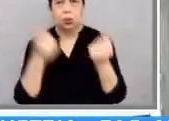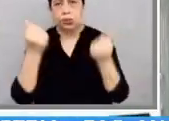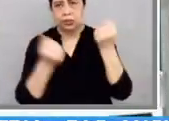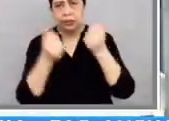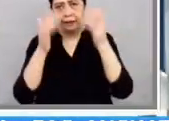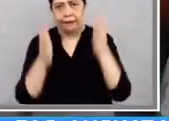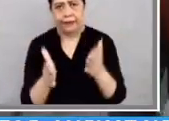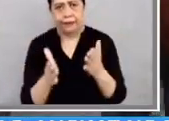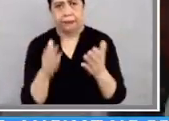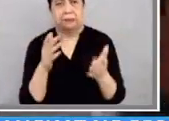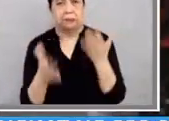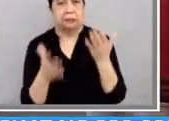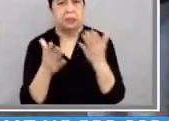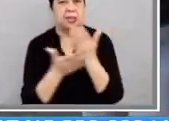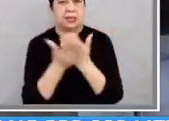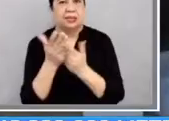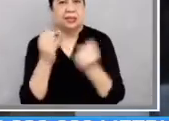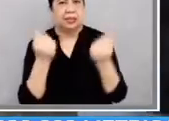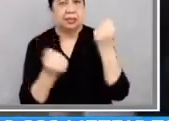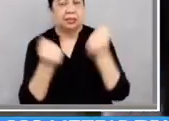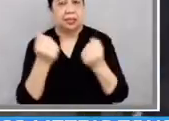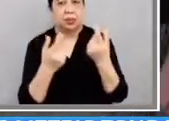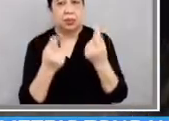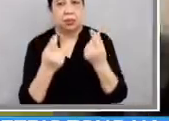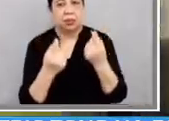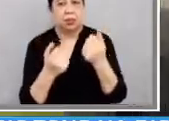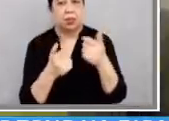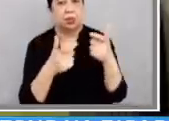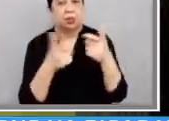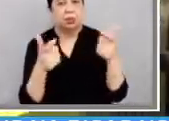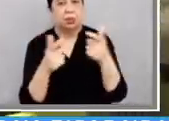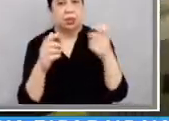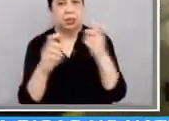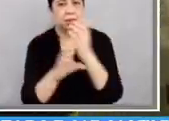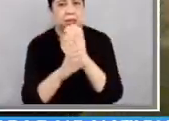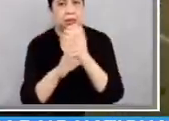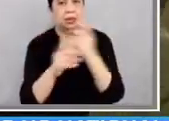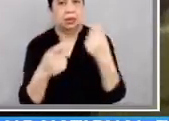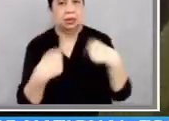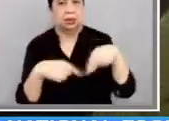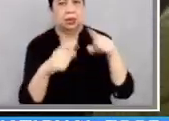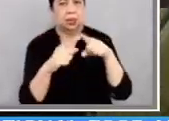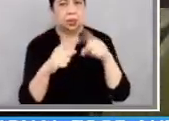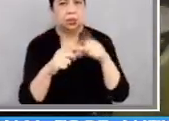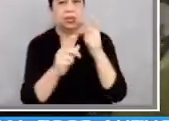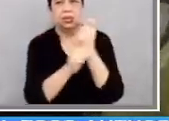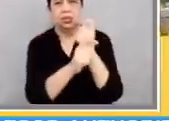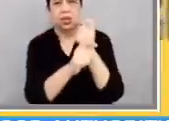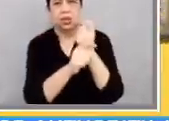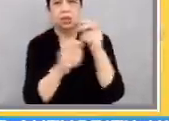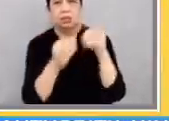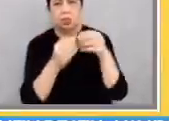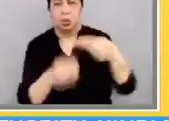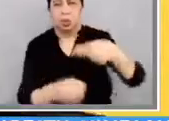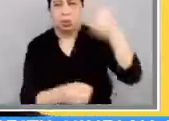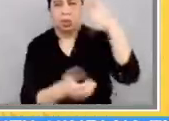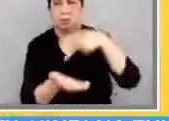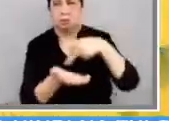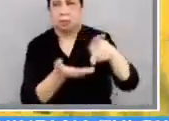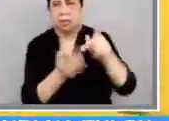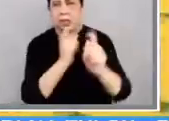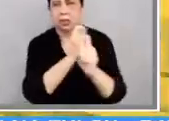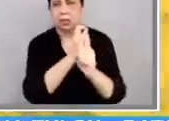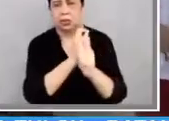Posible raw kasing lumipat na ang mga driver ng malalaking sasakyan sa industriya ng trucking kung saan mas malaki ang bayad.